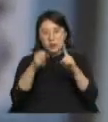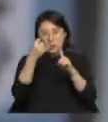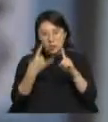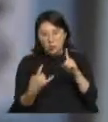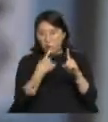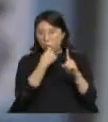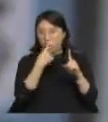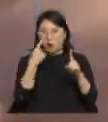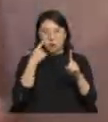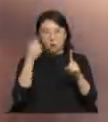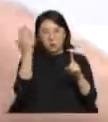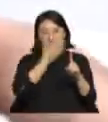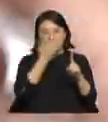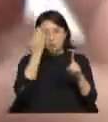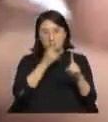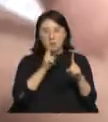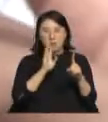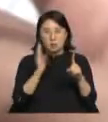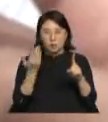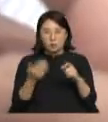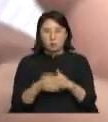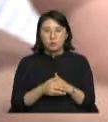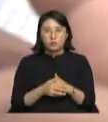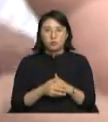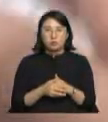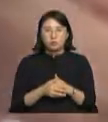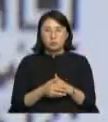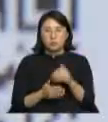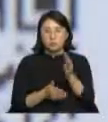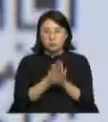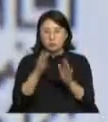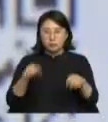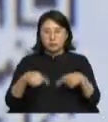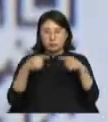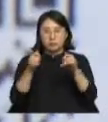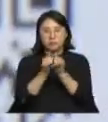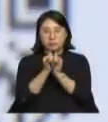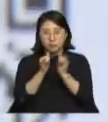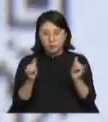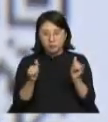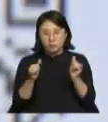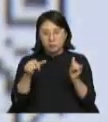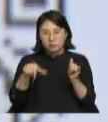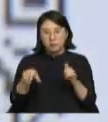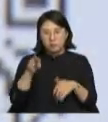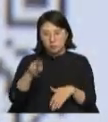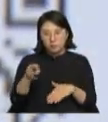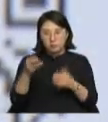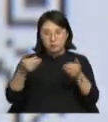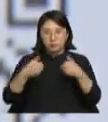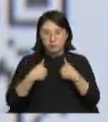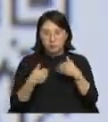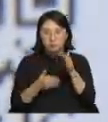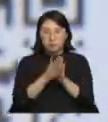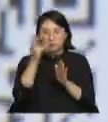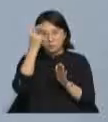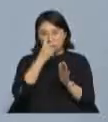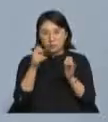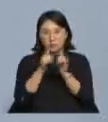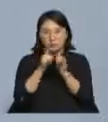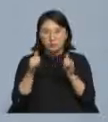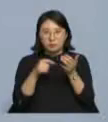이상 확인을 하고 소독을 해야 합니다. 물류시설에 출입하려는 사람은 QR코드를 발급받아 시설